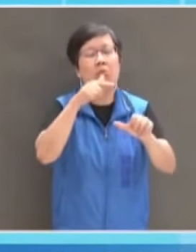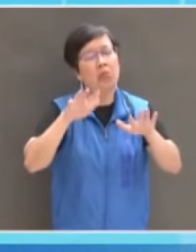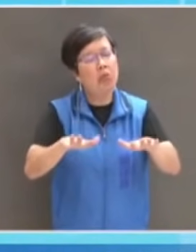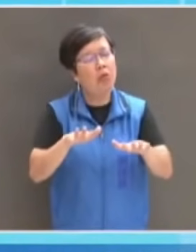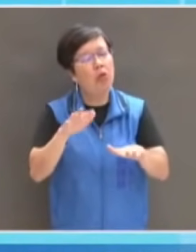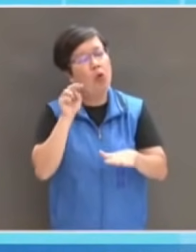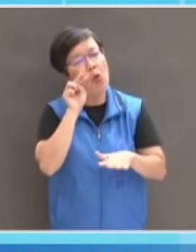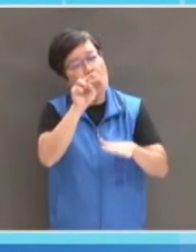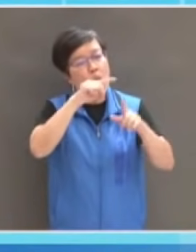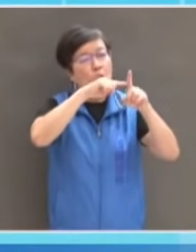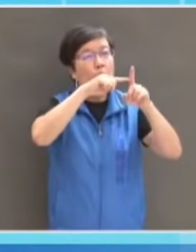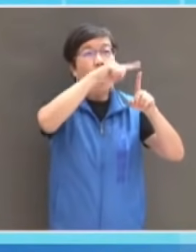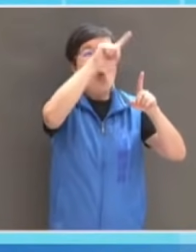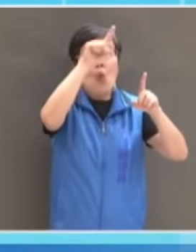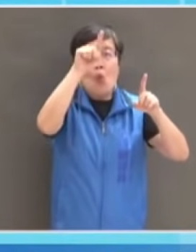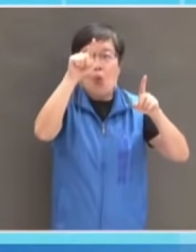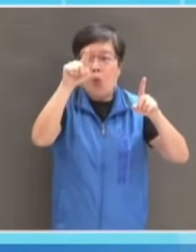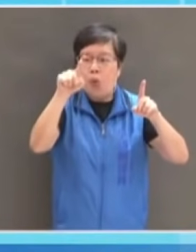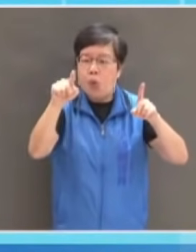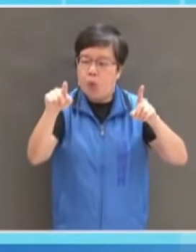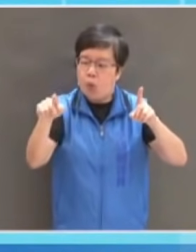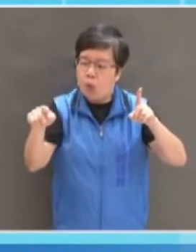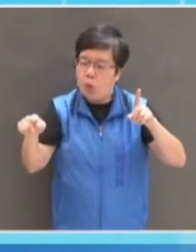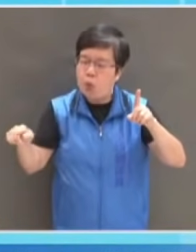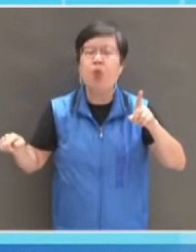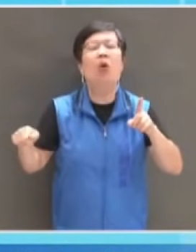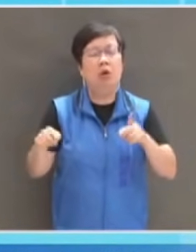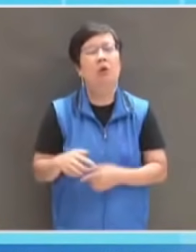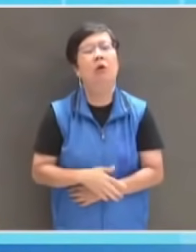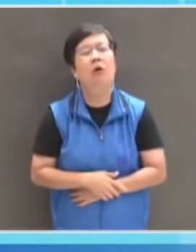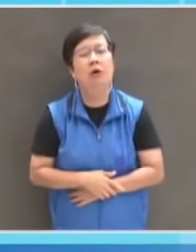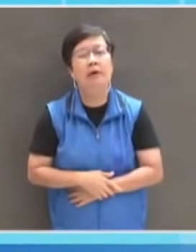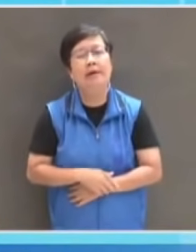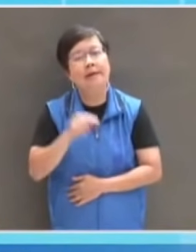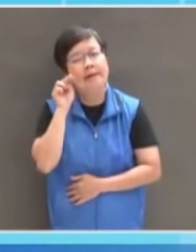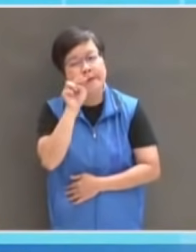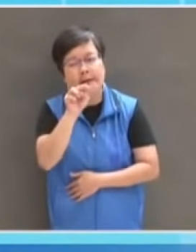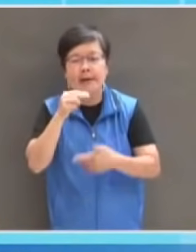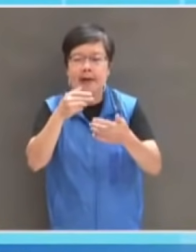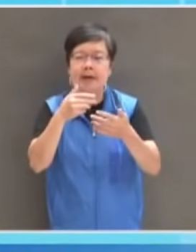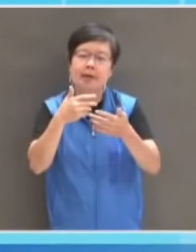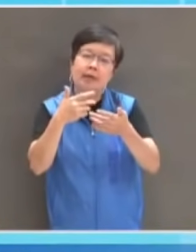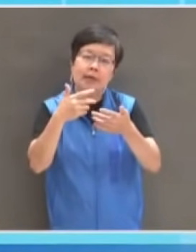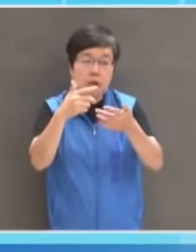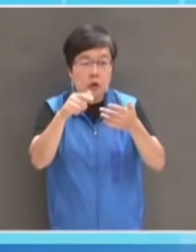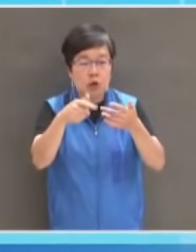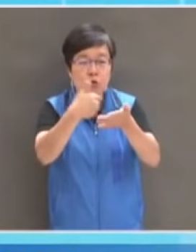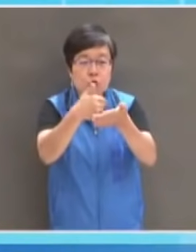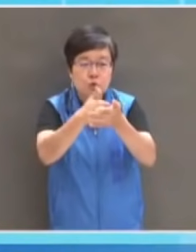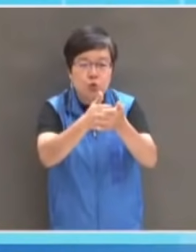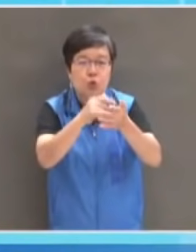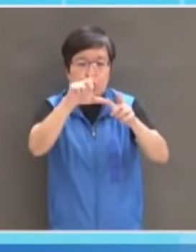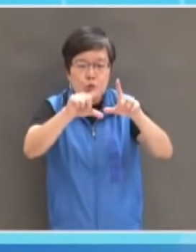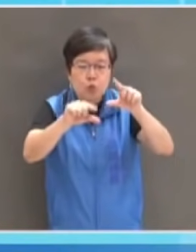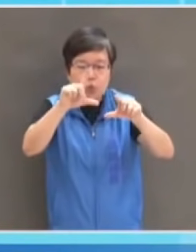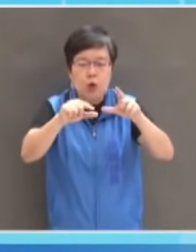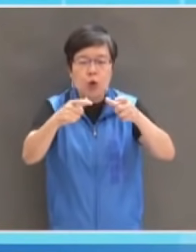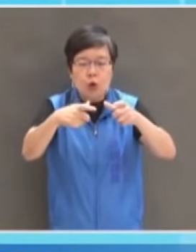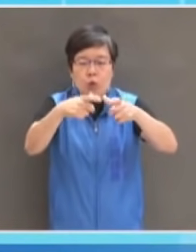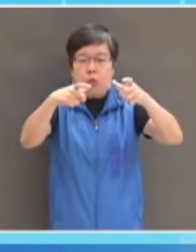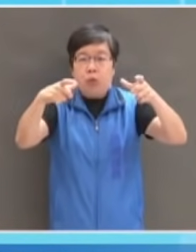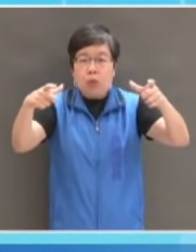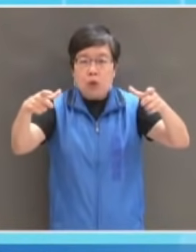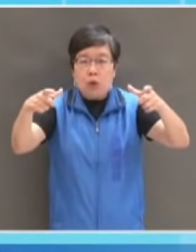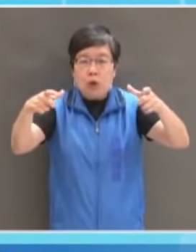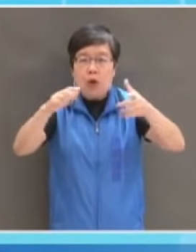来比较稳定的、缓缓的在往下走，所以可以看到它整个分布图就慢慢的扩散出去，就